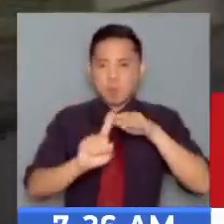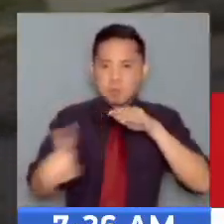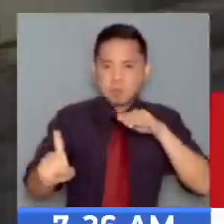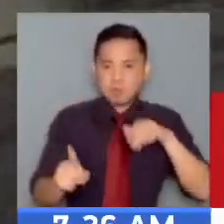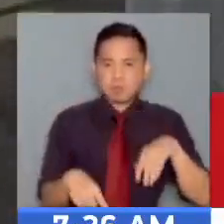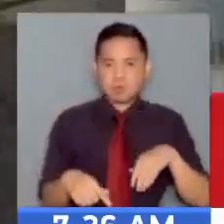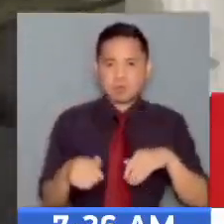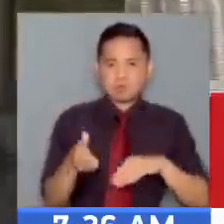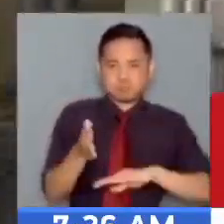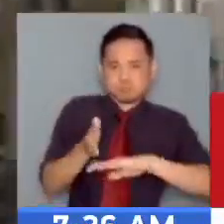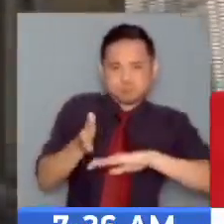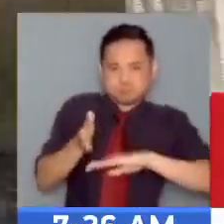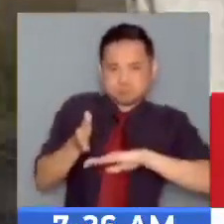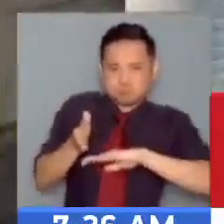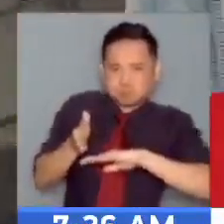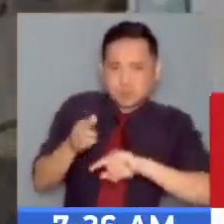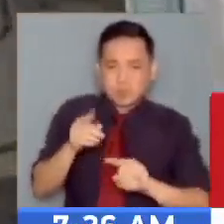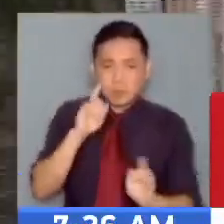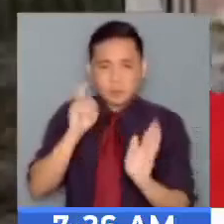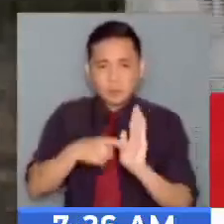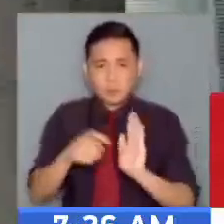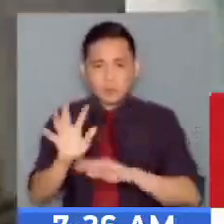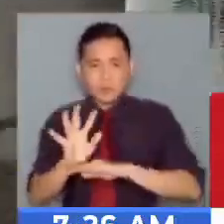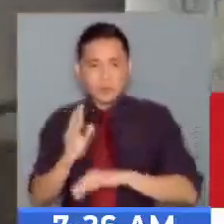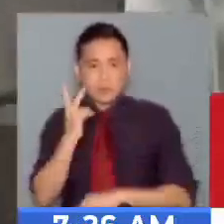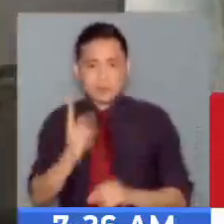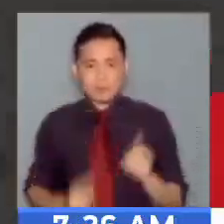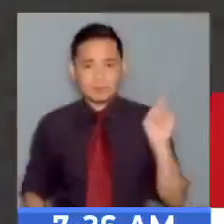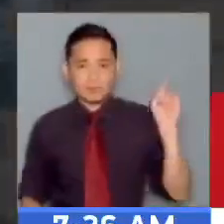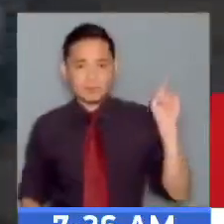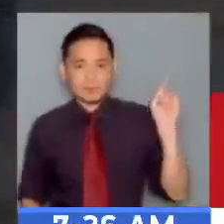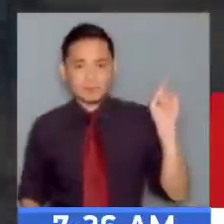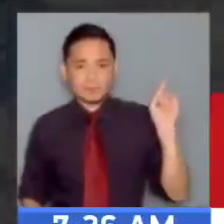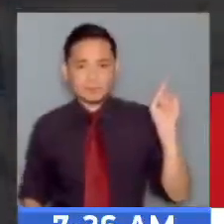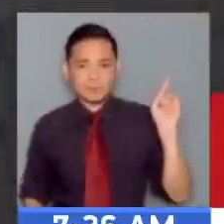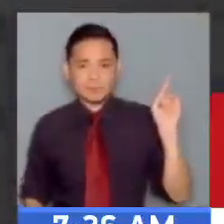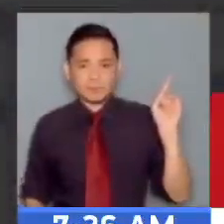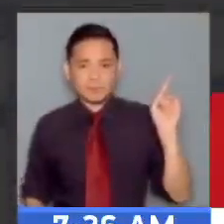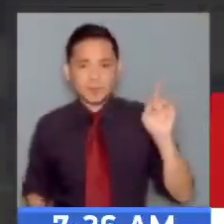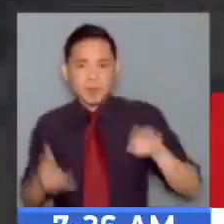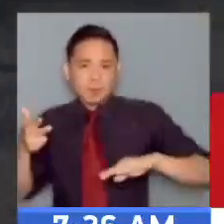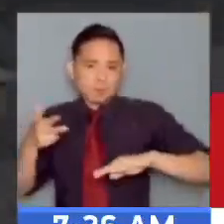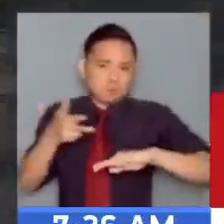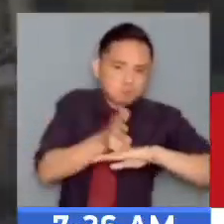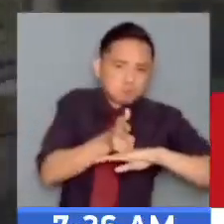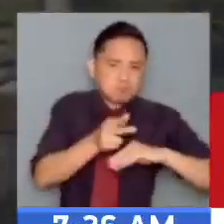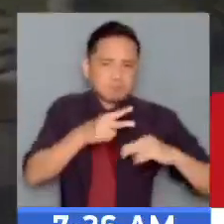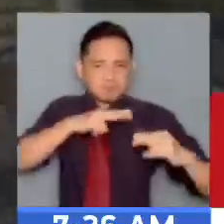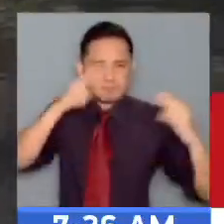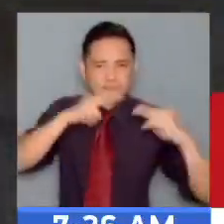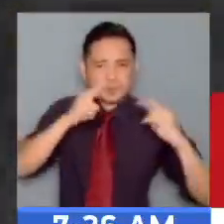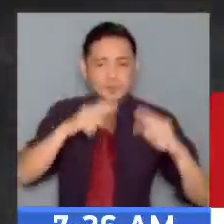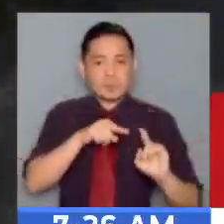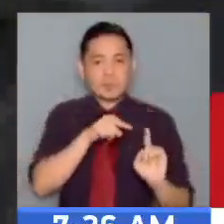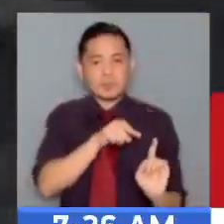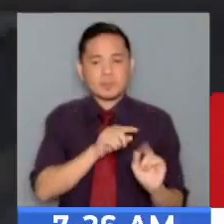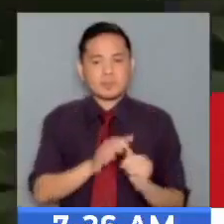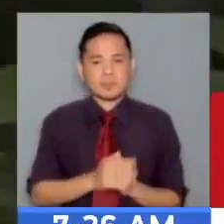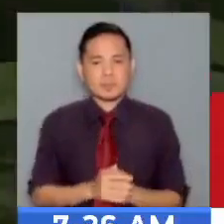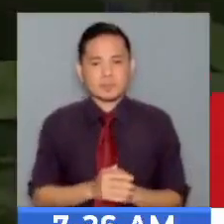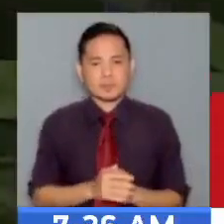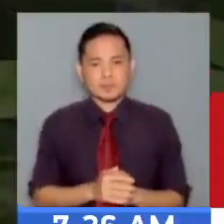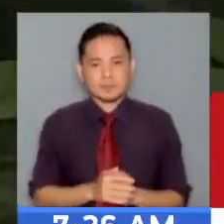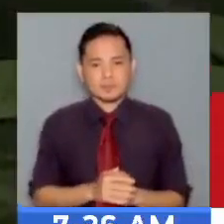isa pang video, kita na sa aming sasakyan na sumalpok sa tabi ng kalsada. Ayon sa local prosecutor, namatay kalaunan ng 17 taong gulang na